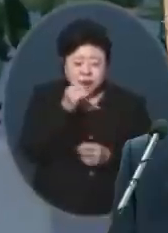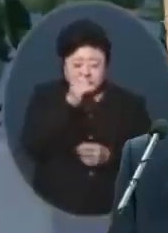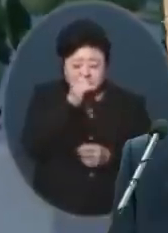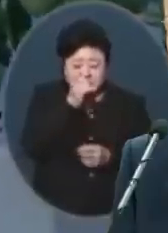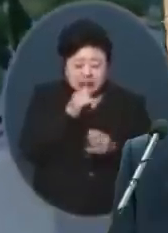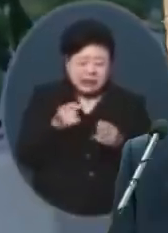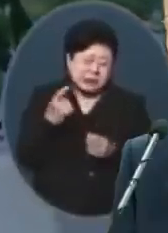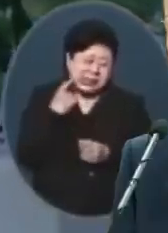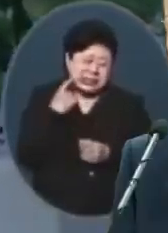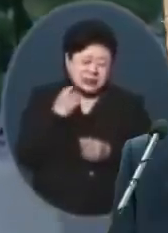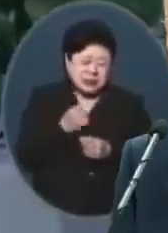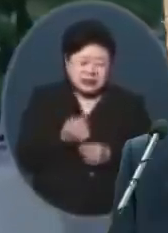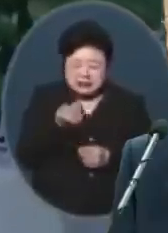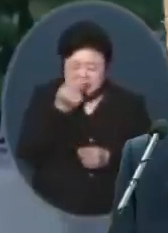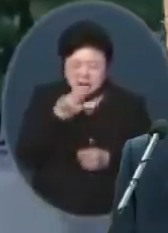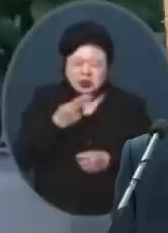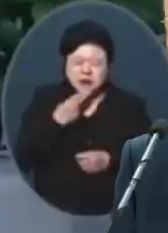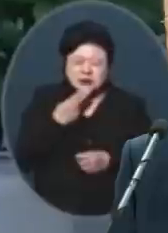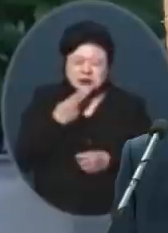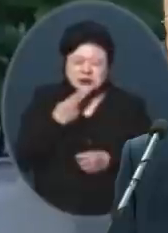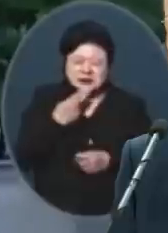사람이 만든